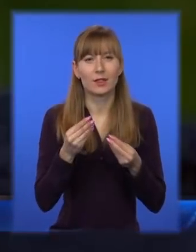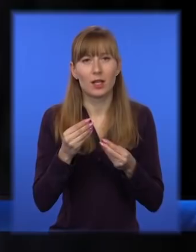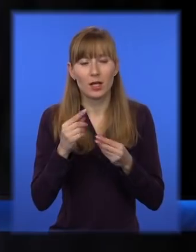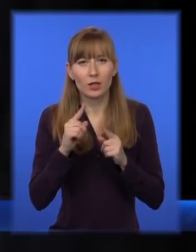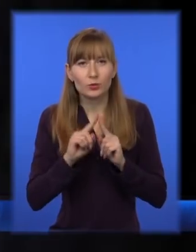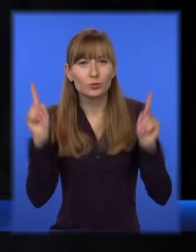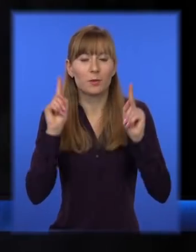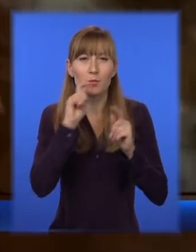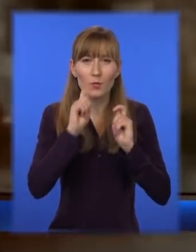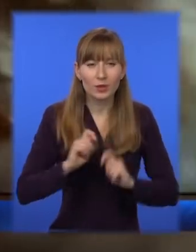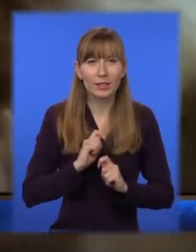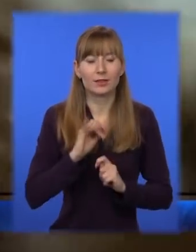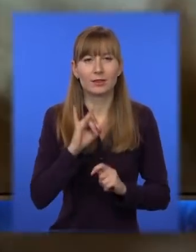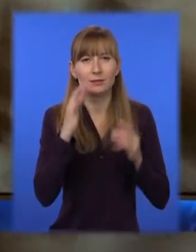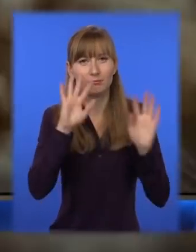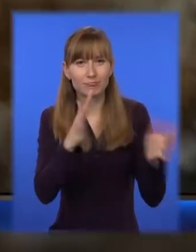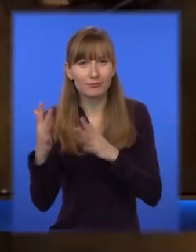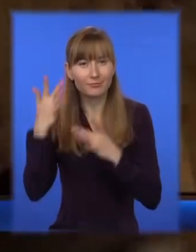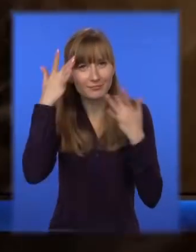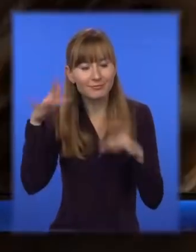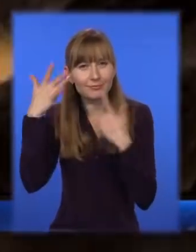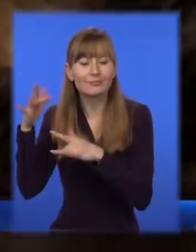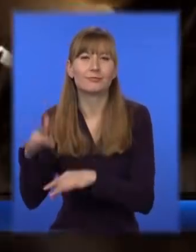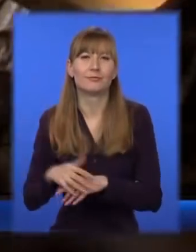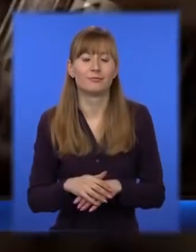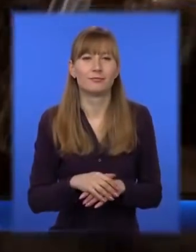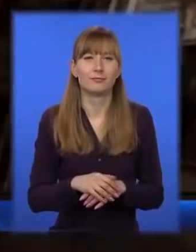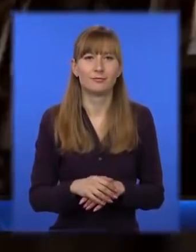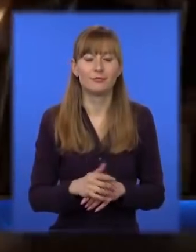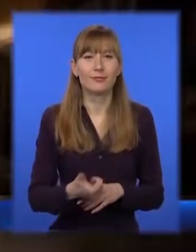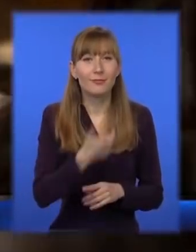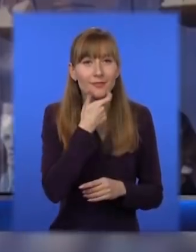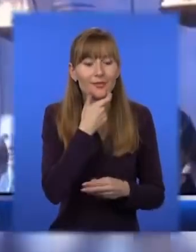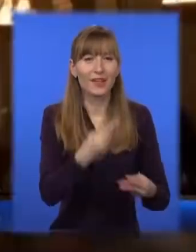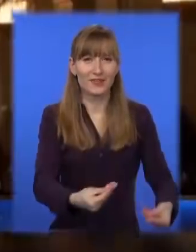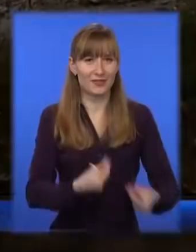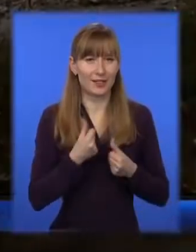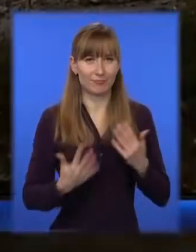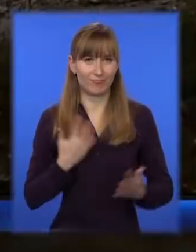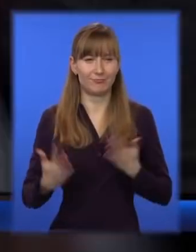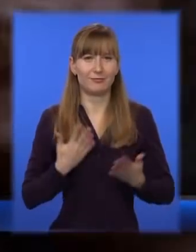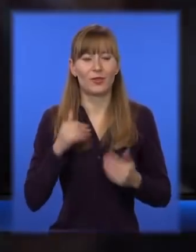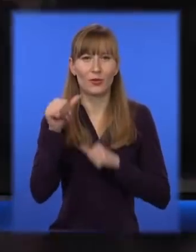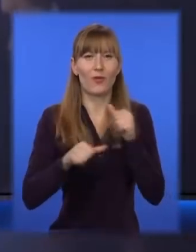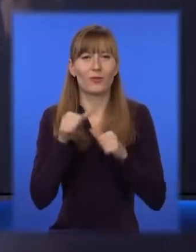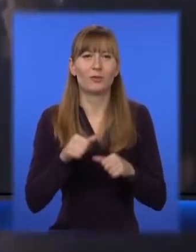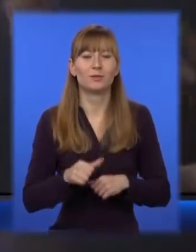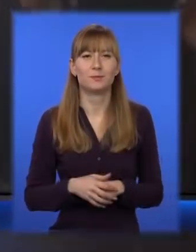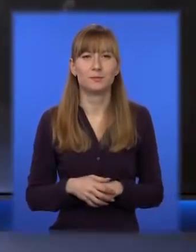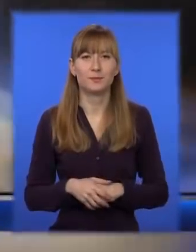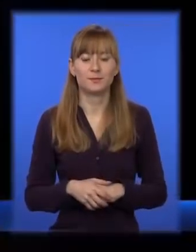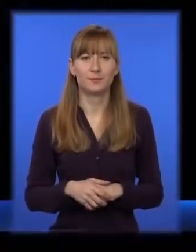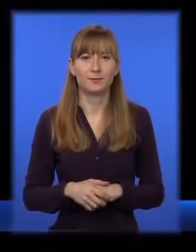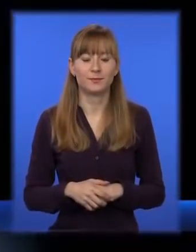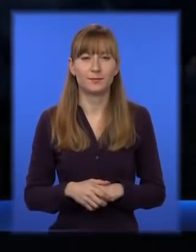подарунки та невідомі сюрпризи. Перегляд усіх 8 стрічок не залишить глядача без різдвяного настрою. Галина Ганзенко, Перший